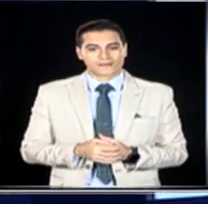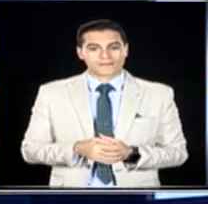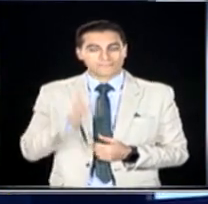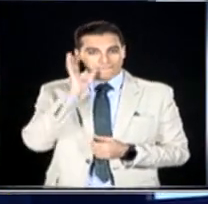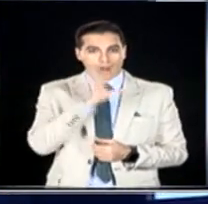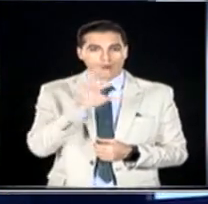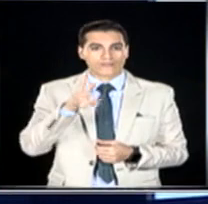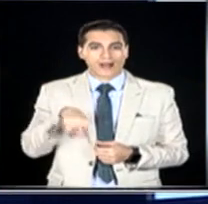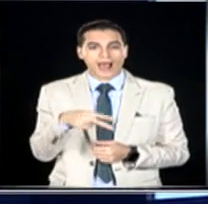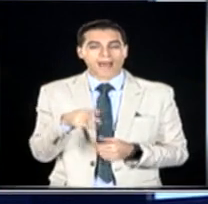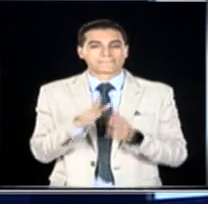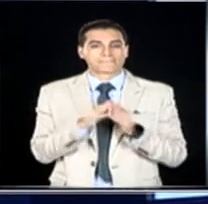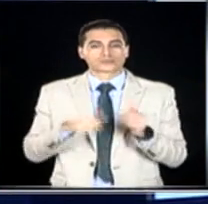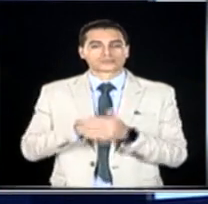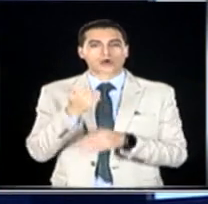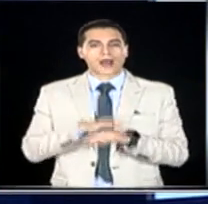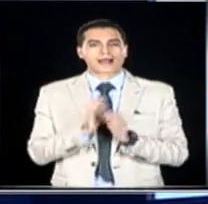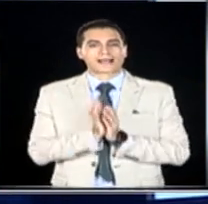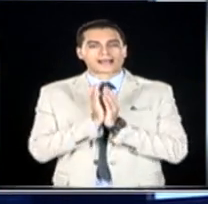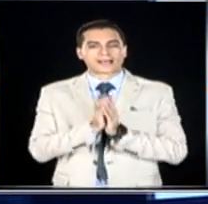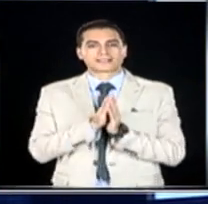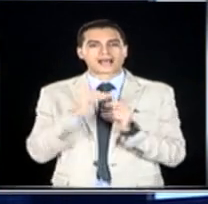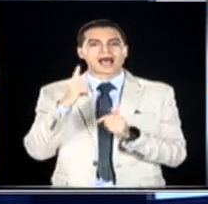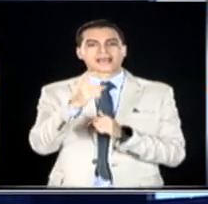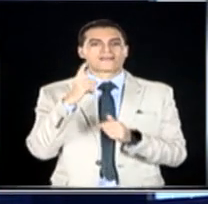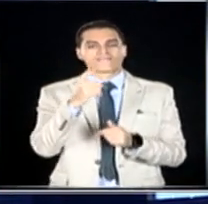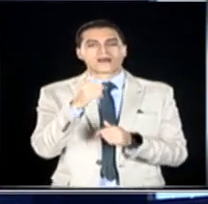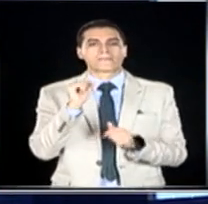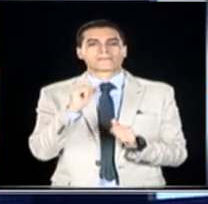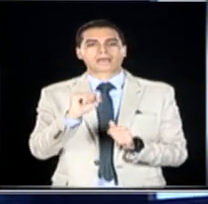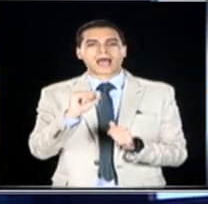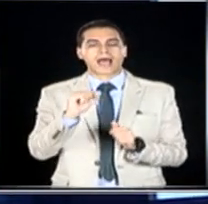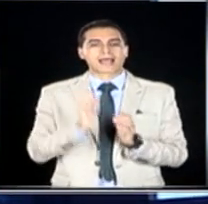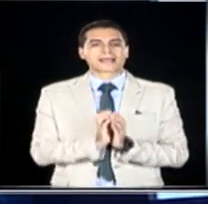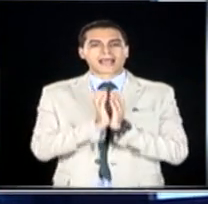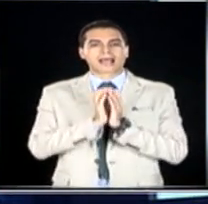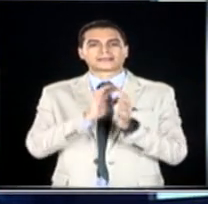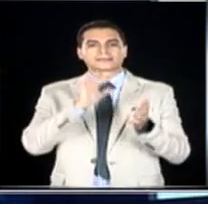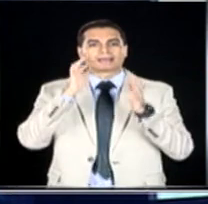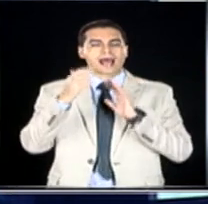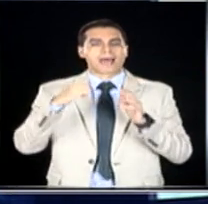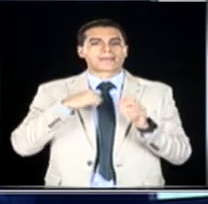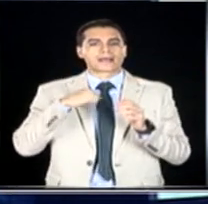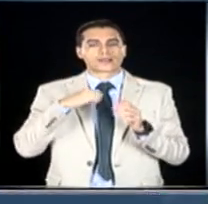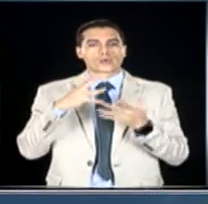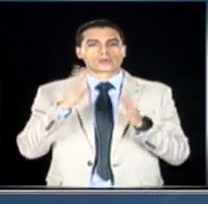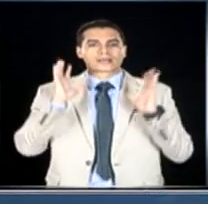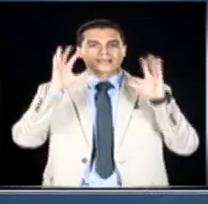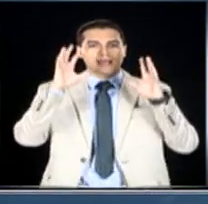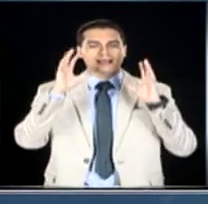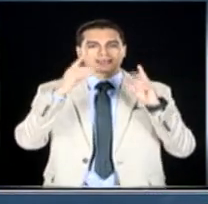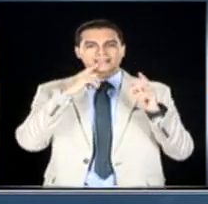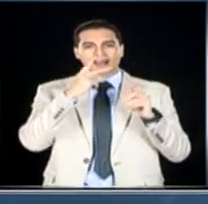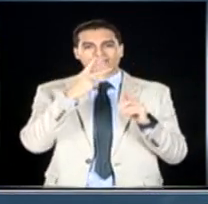من هو اللاعب المصري الفائز بجائزة هداف كأس العالم للأندية لكرة اليد عام